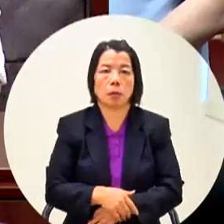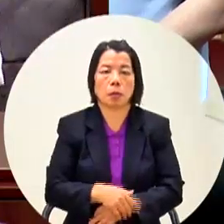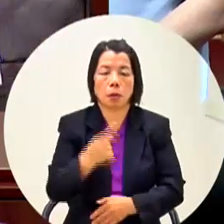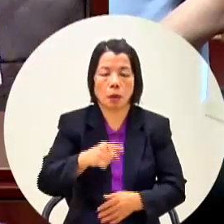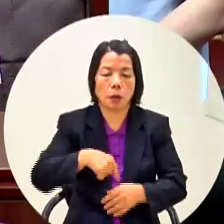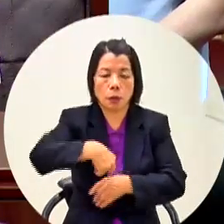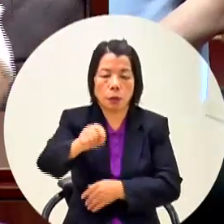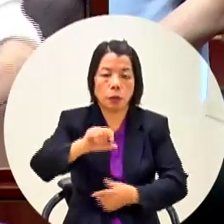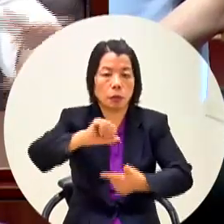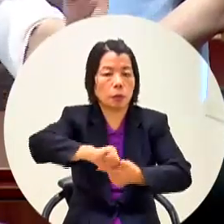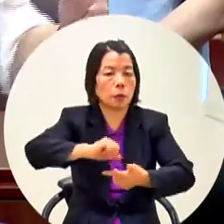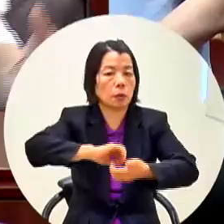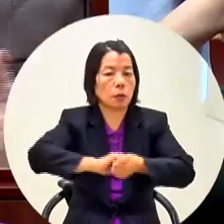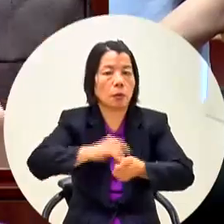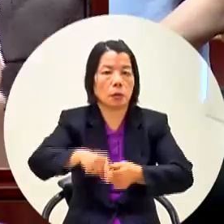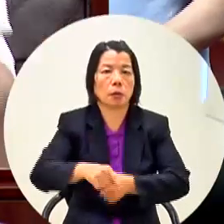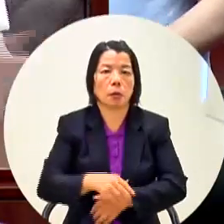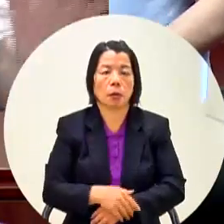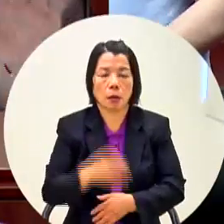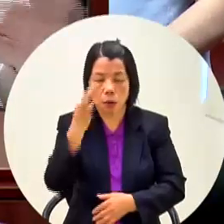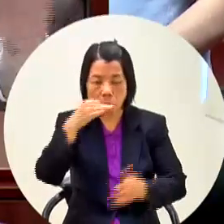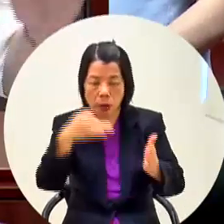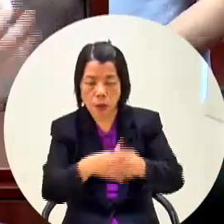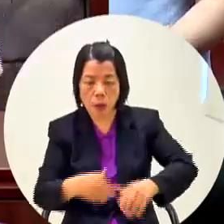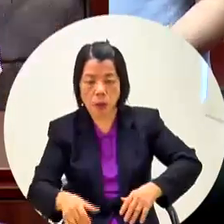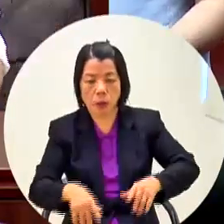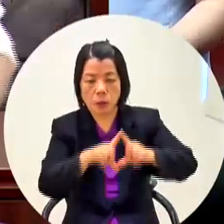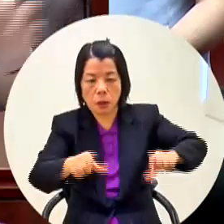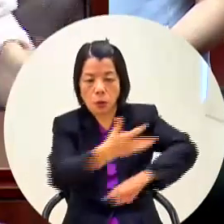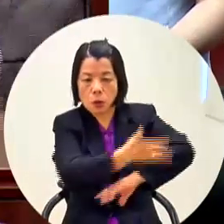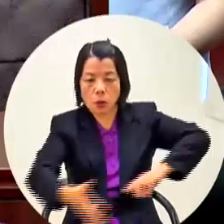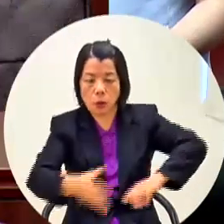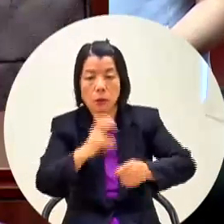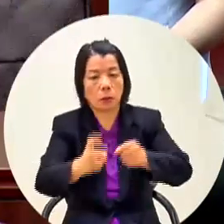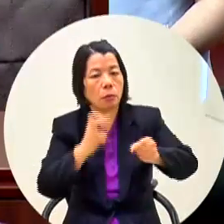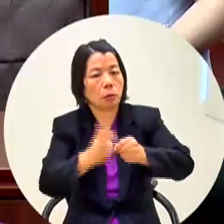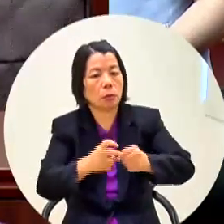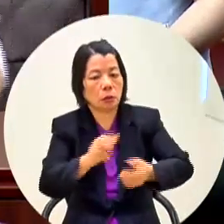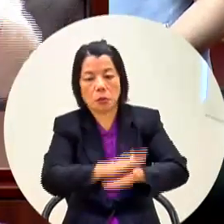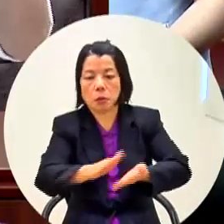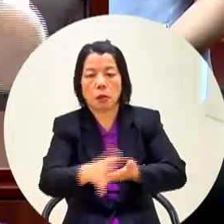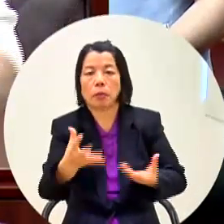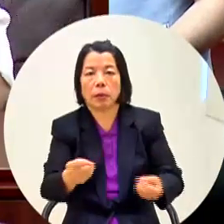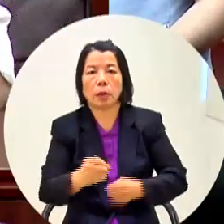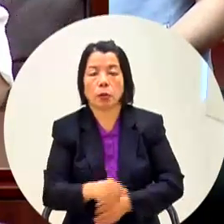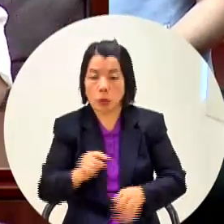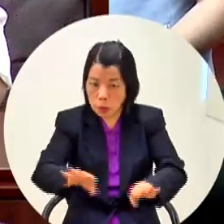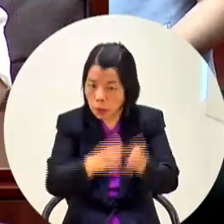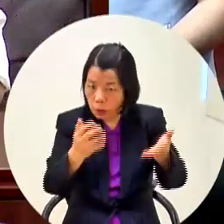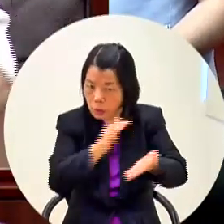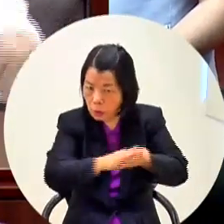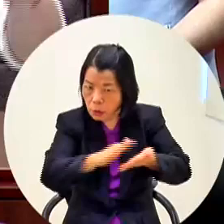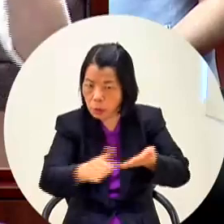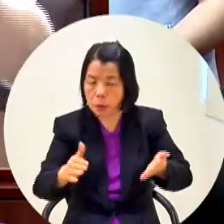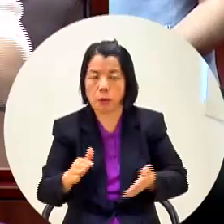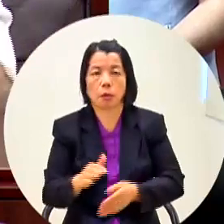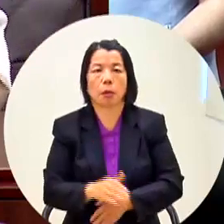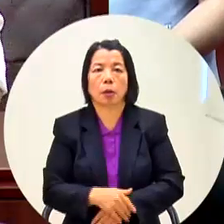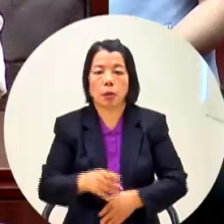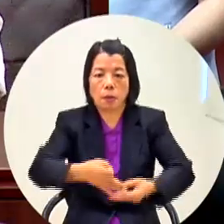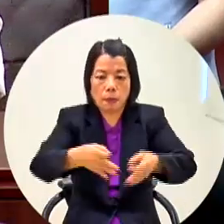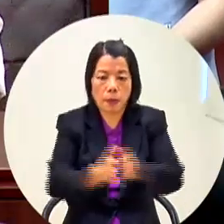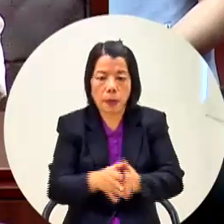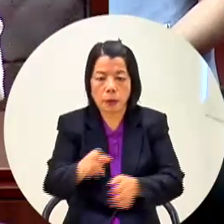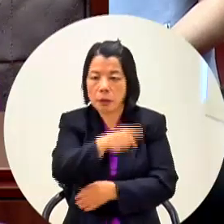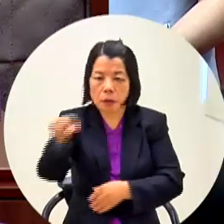碇，看这个大牌，20多年没有人清理，我们开始清理，我跟大家保证，马上被唱